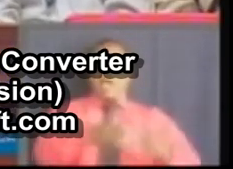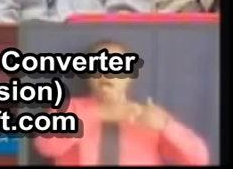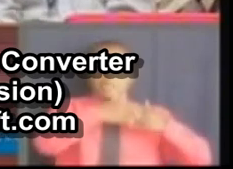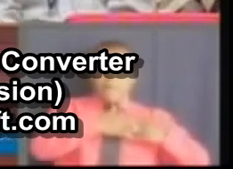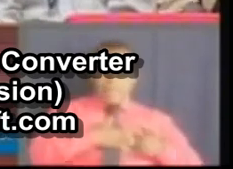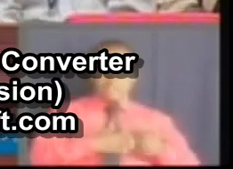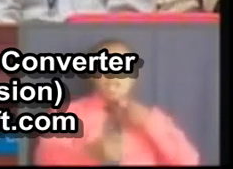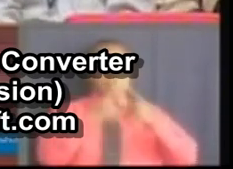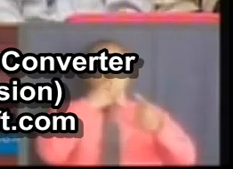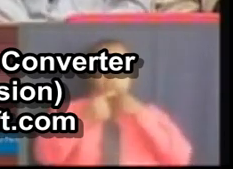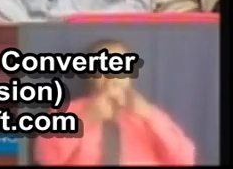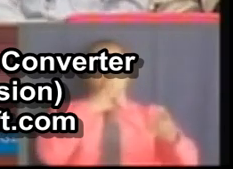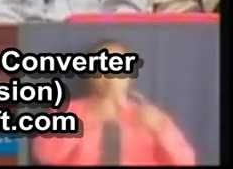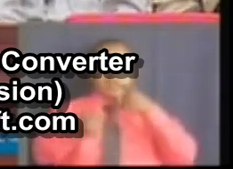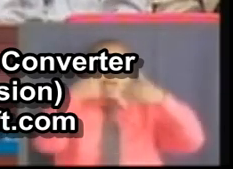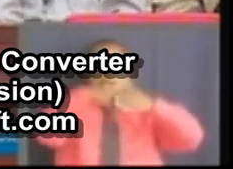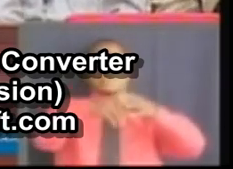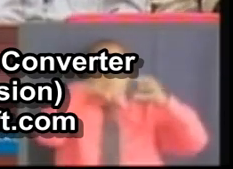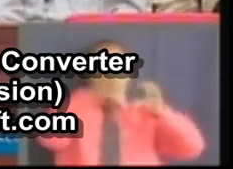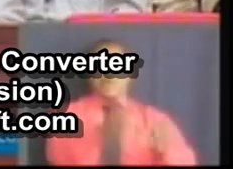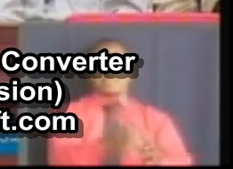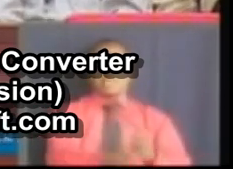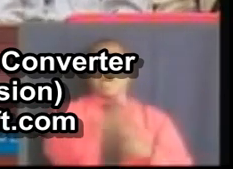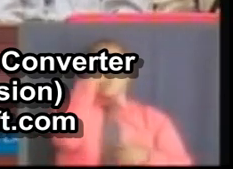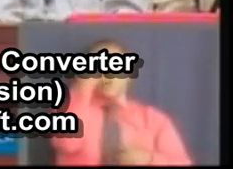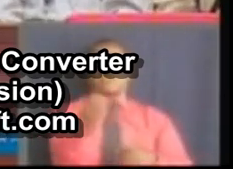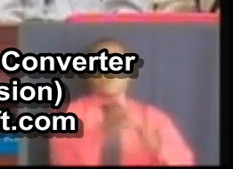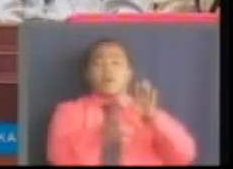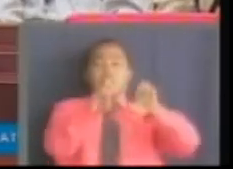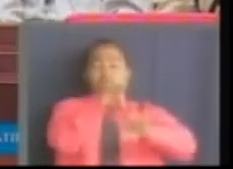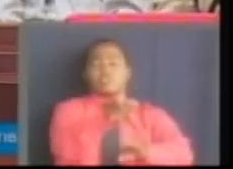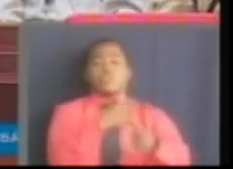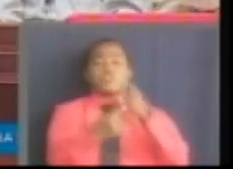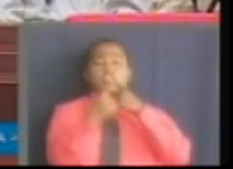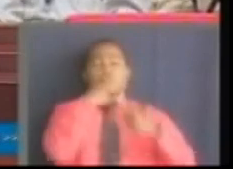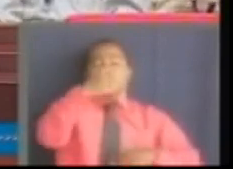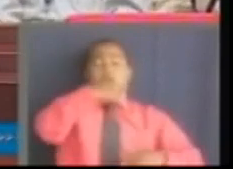kwenye kamati, anawaropokea wenye viti, na